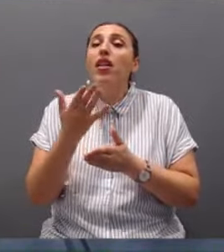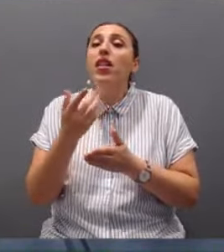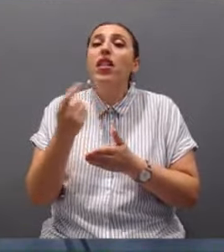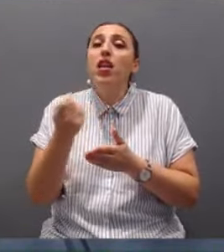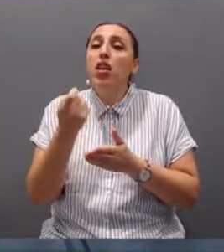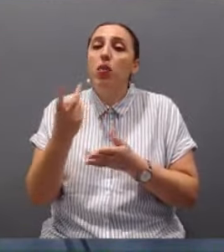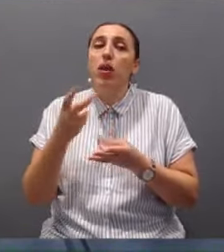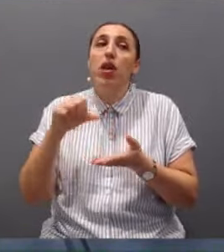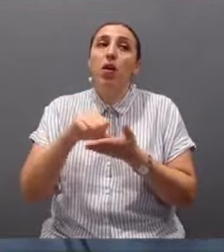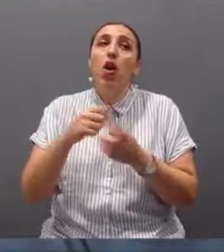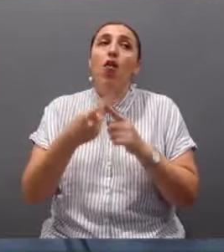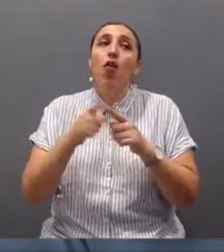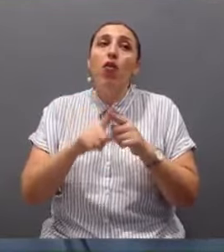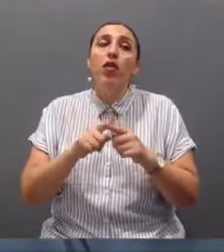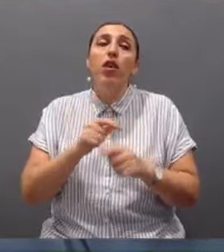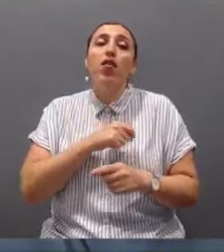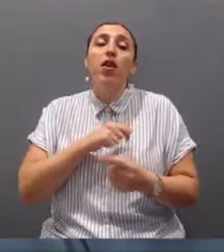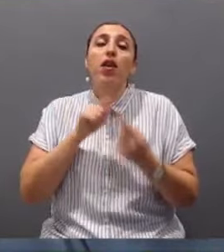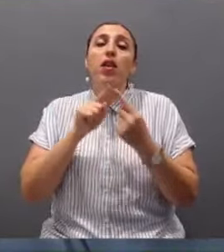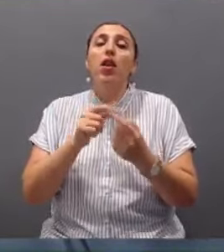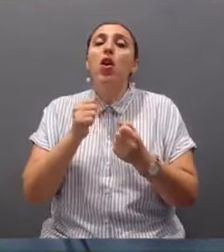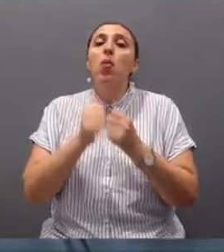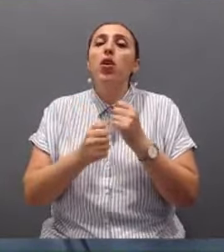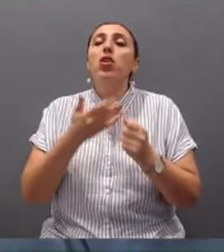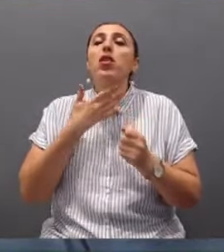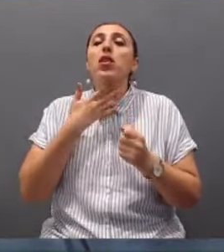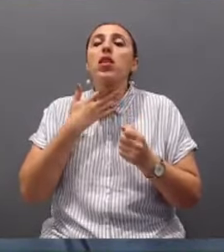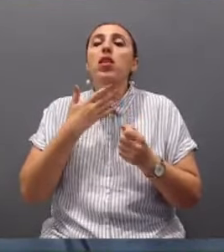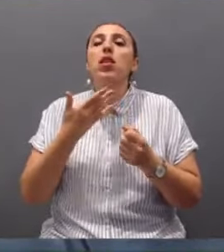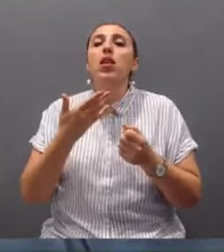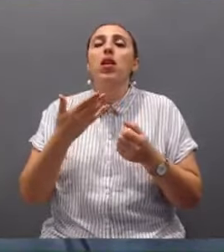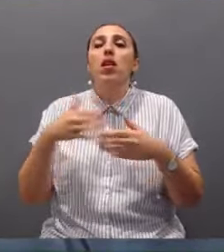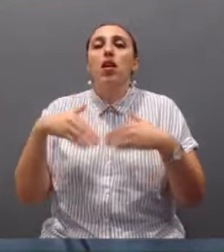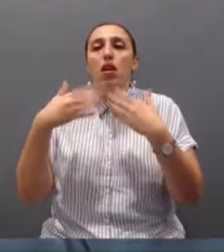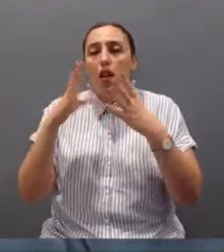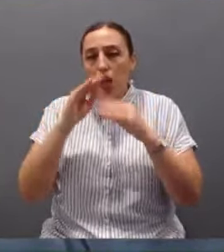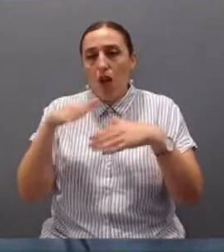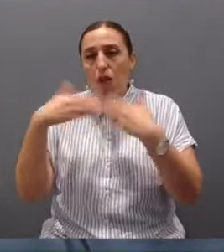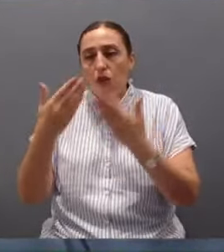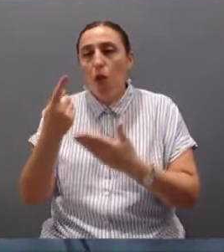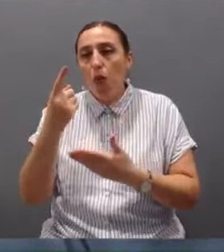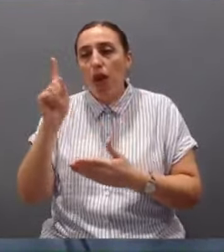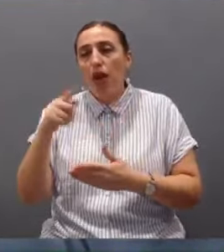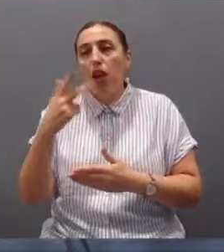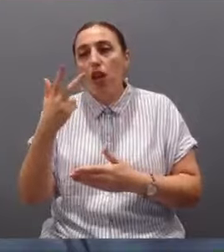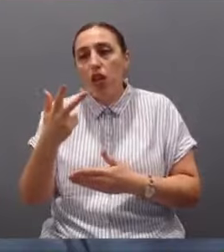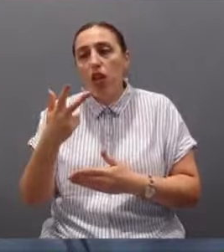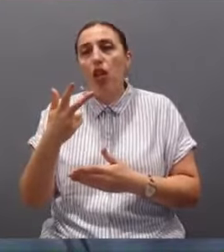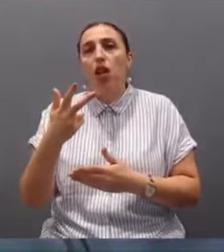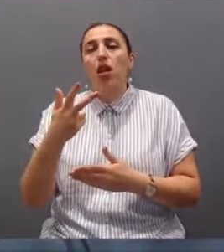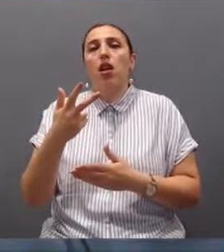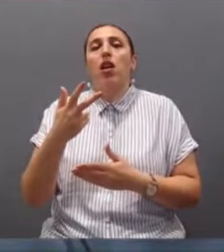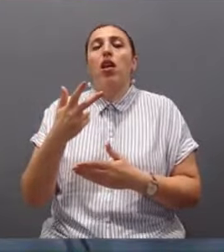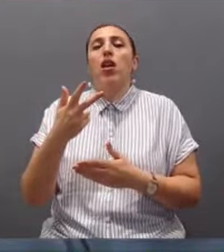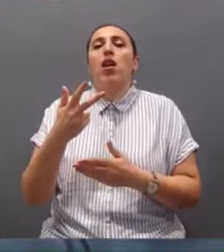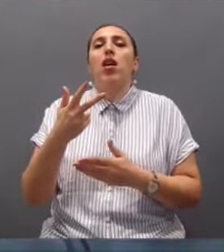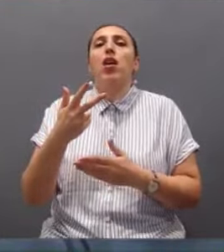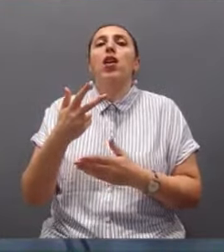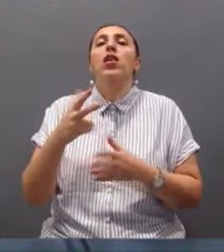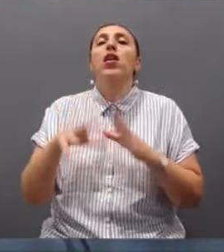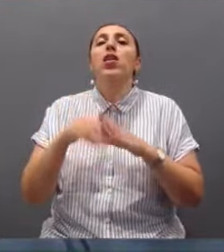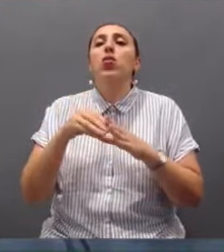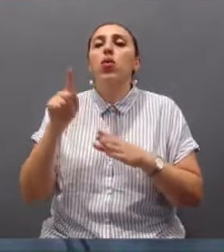մշտապես ընդդիմությունը ստացել է բավարար մանդատներ, որպեսզի կարողանա 1/3-ը ներկայացվածություն ունենա խորհրդարանում,